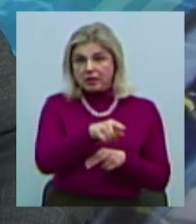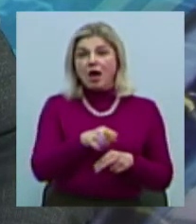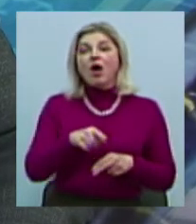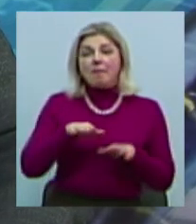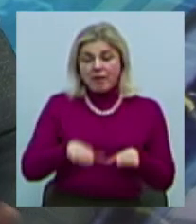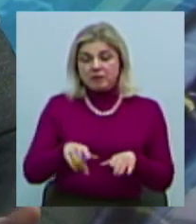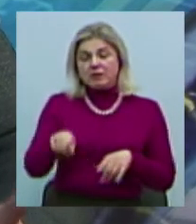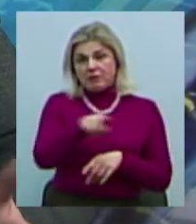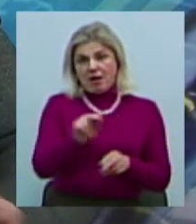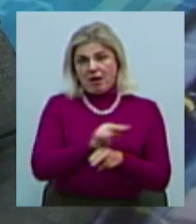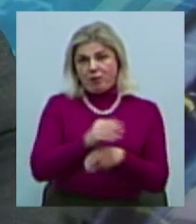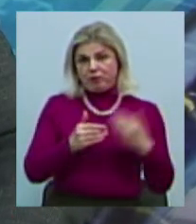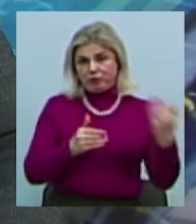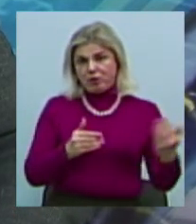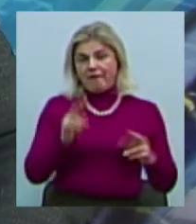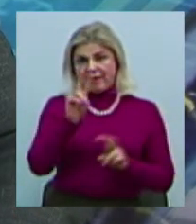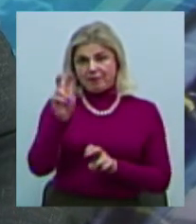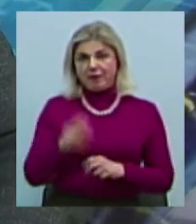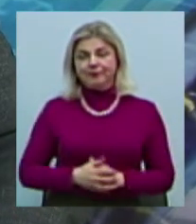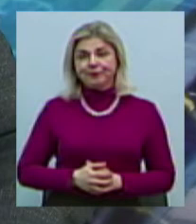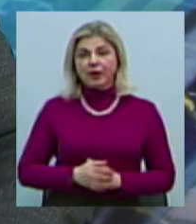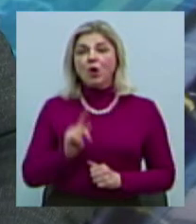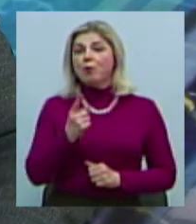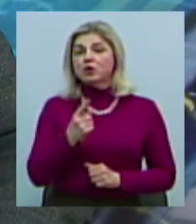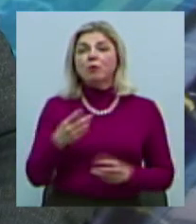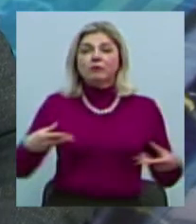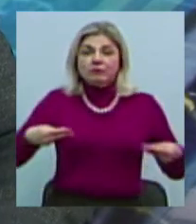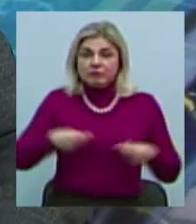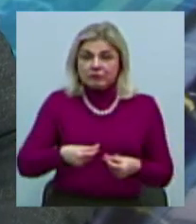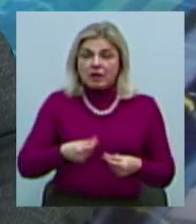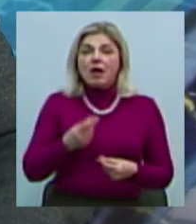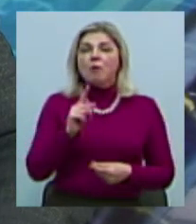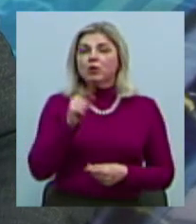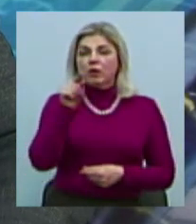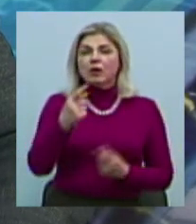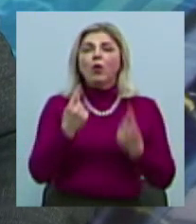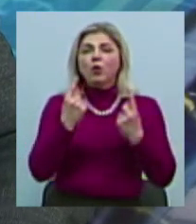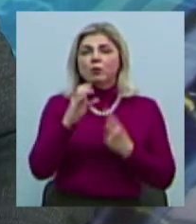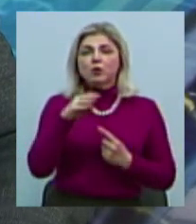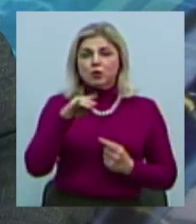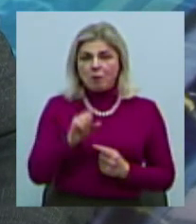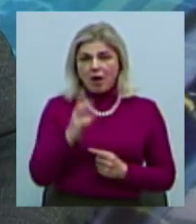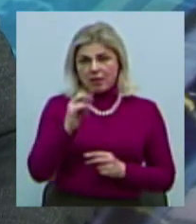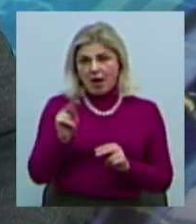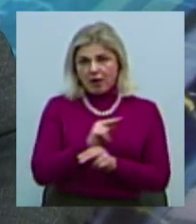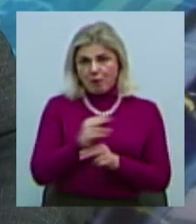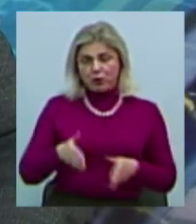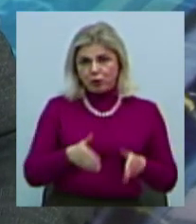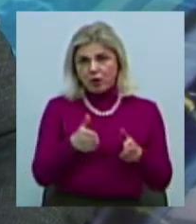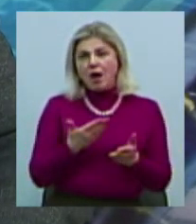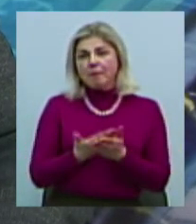ремонте. Почему поучаствовать в софинансировании? Потому что там очень большая сумма необходима на ремонт данной дороги. Там